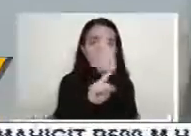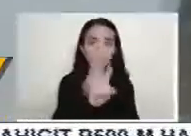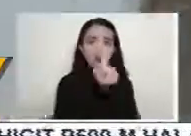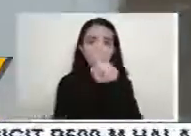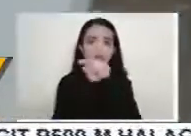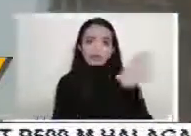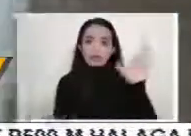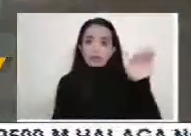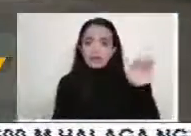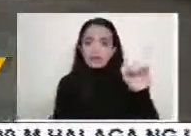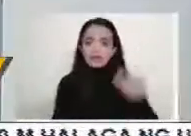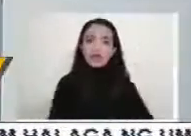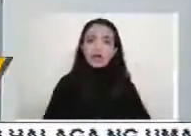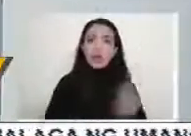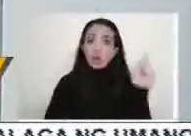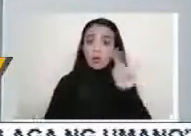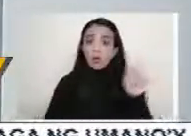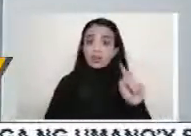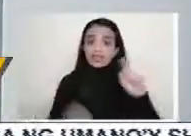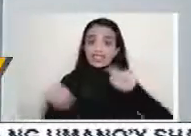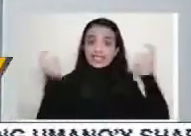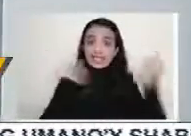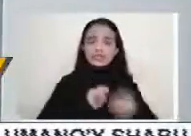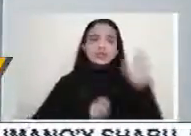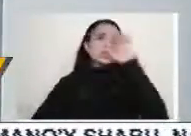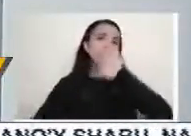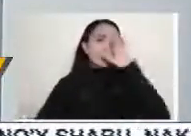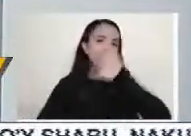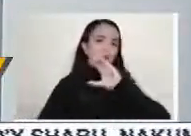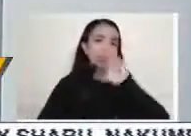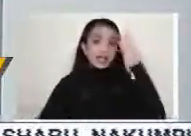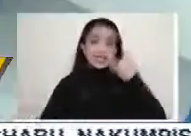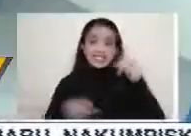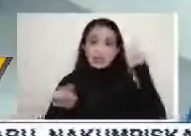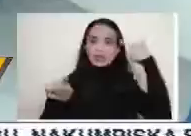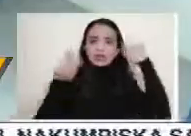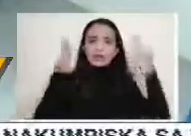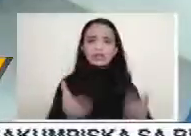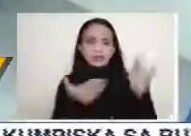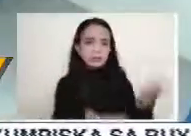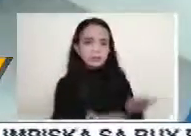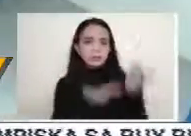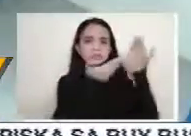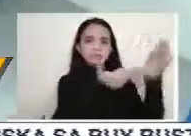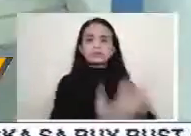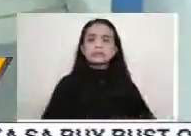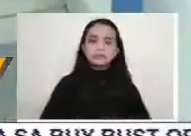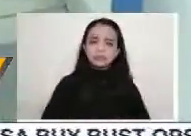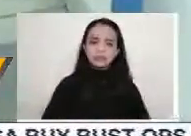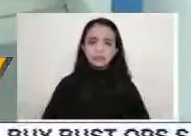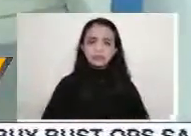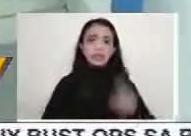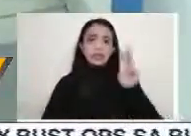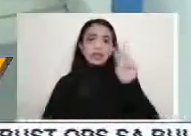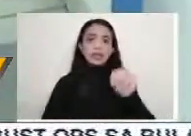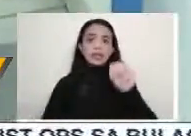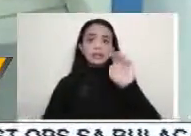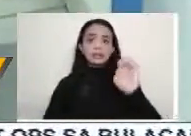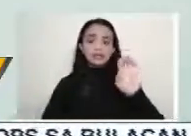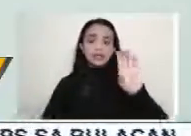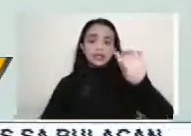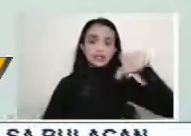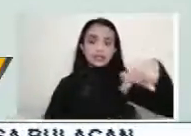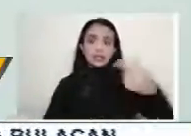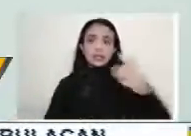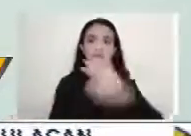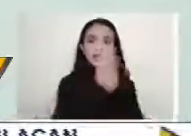pagbibigay prioridad sa facility-based isolation and quarantine upang maiwasan ang hawaan sa mga tahanan at pagpapalakas sa